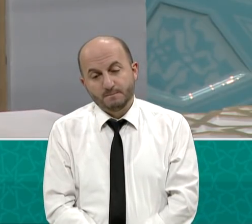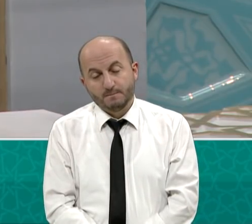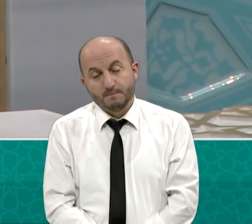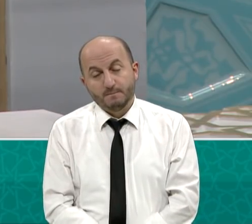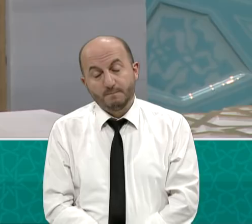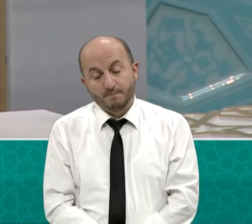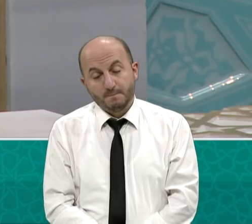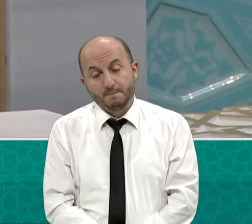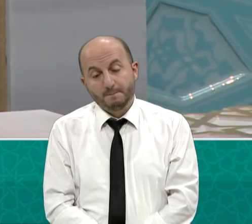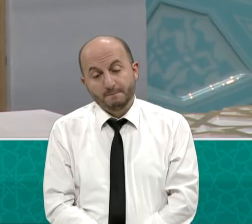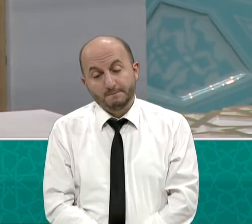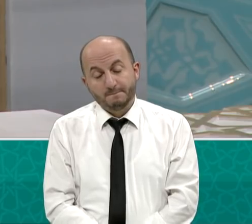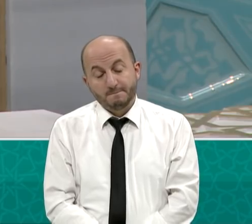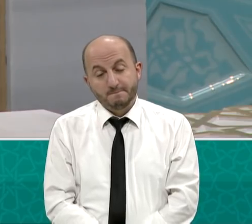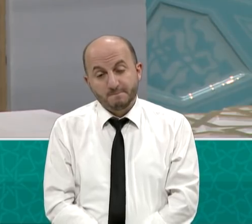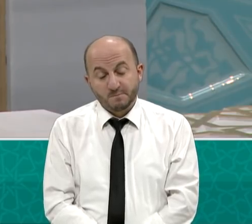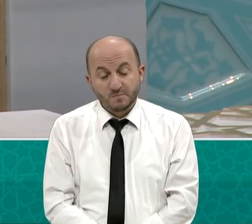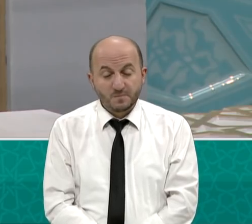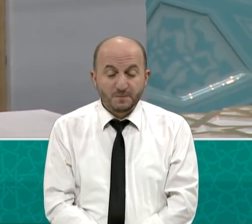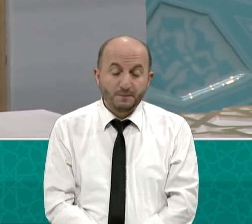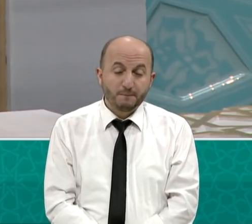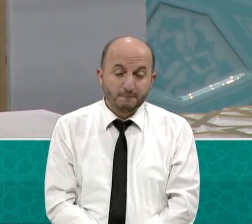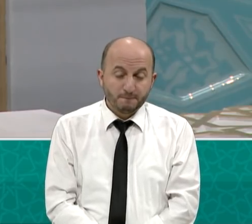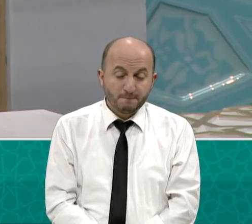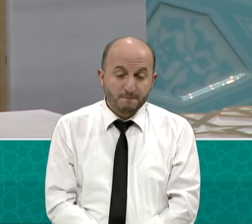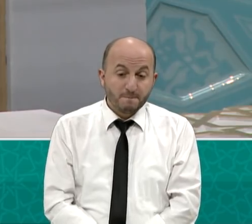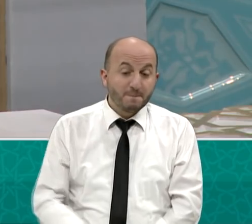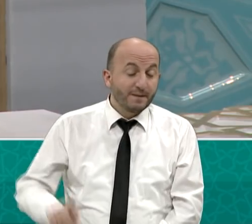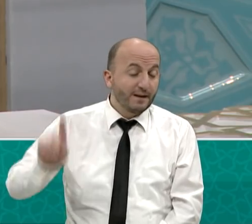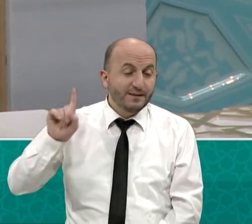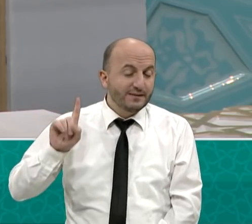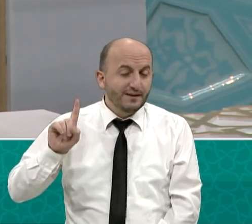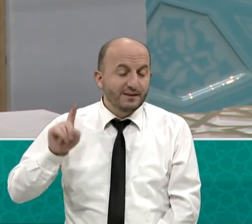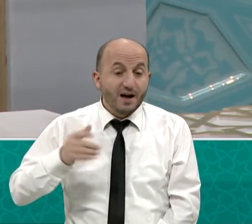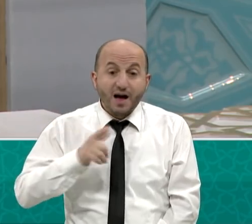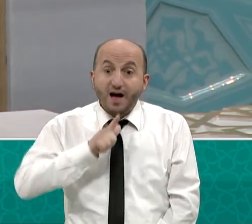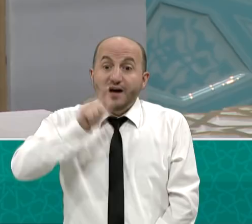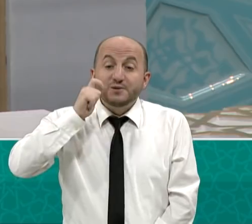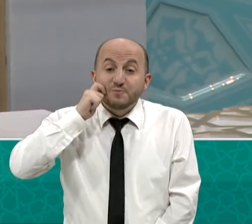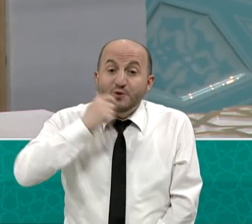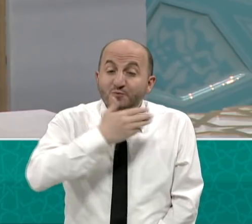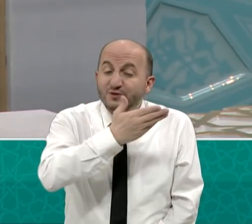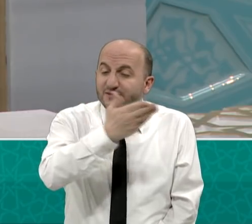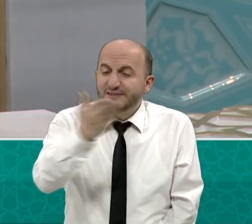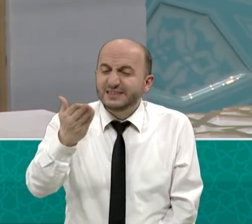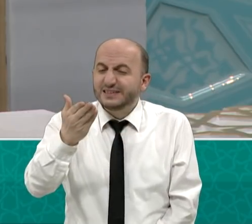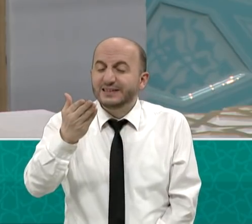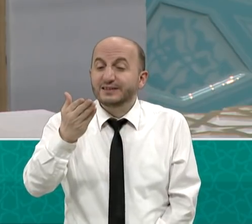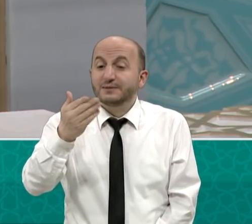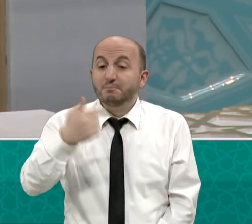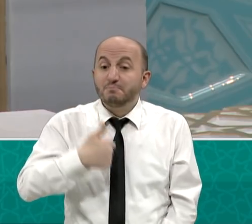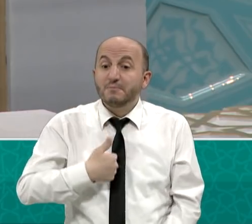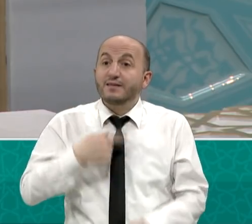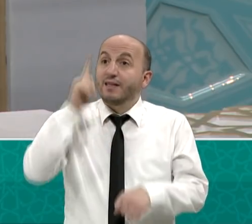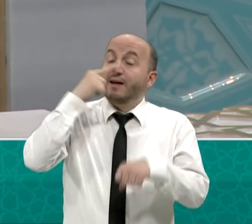surenin başlarında ne buyuruyor? İn kuntum tuhibbun Allah. Ey müminler, bir iddianız var sizin. Ben Allah'a iman